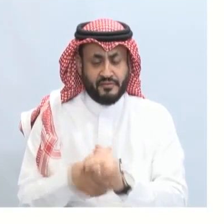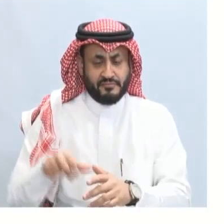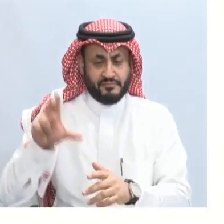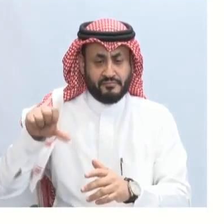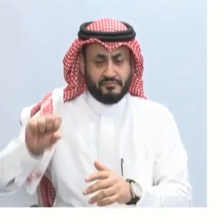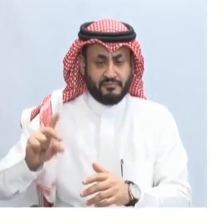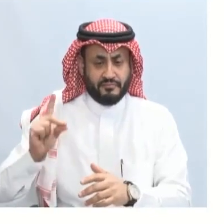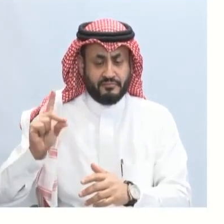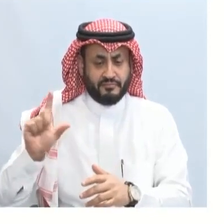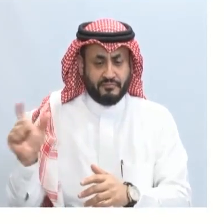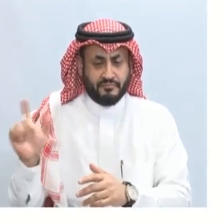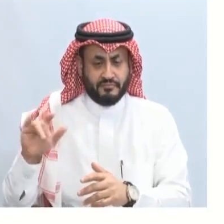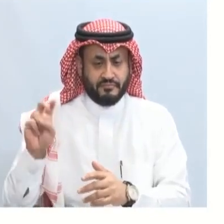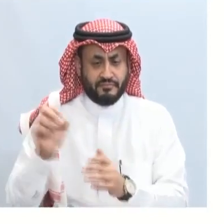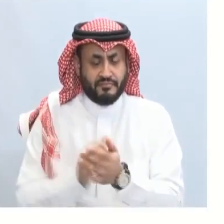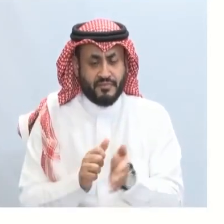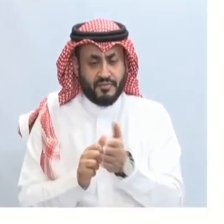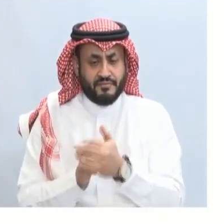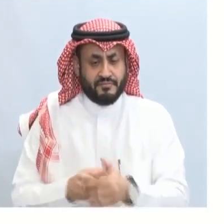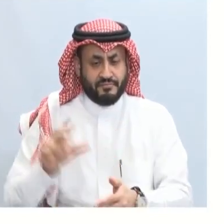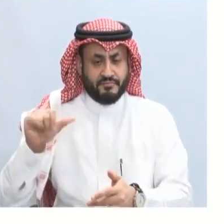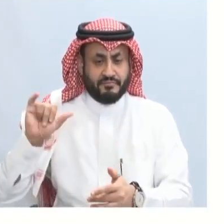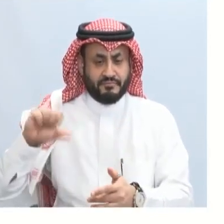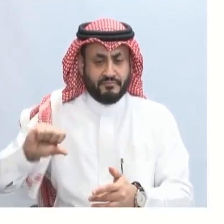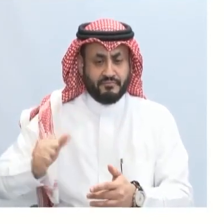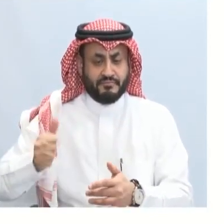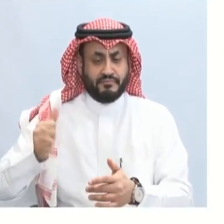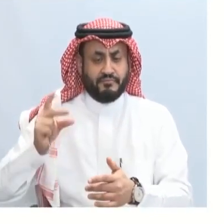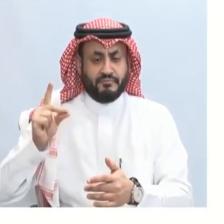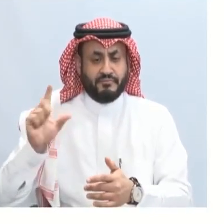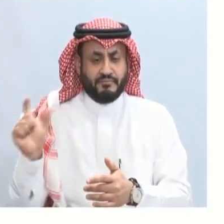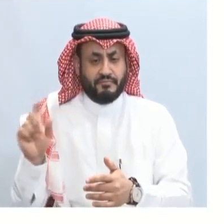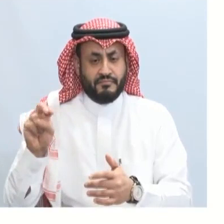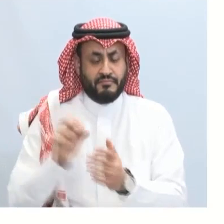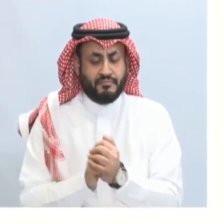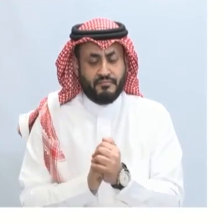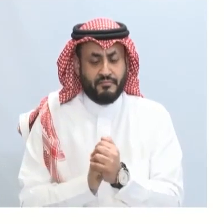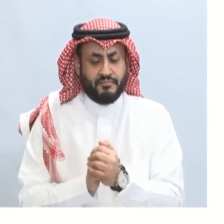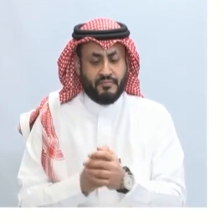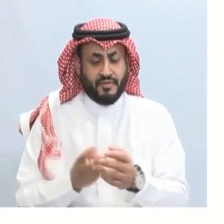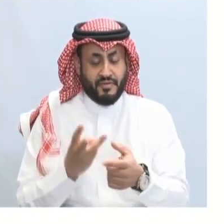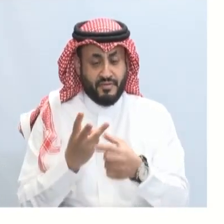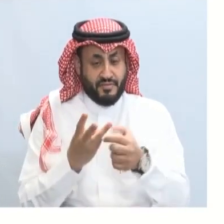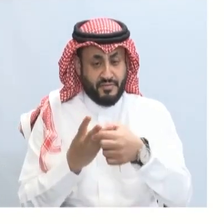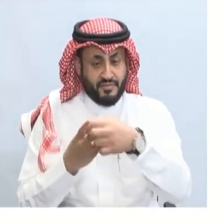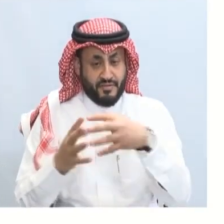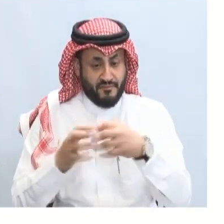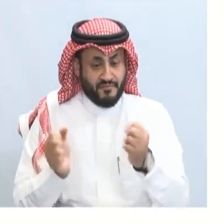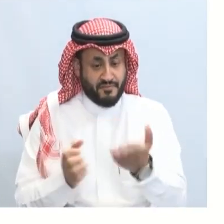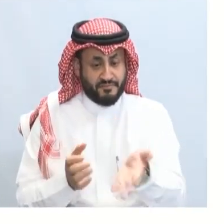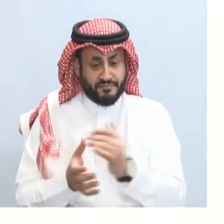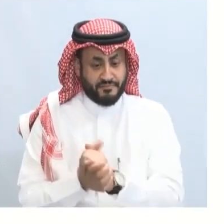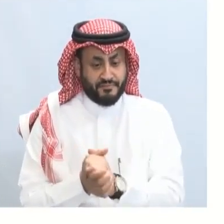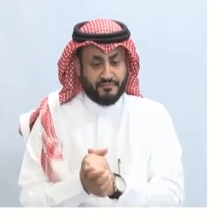ثلاث مفاهيم المفهوم الاول الانتماء الوطني ايضا تعرفنا على